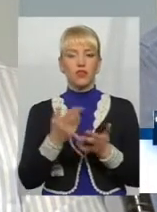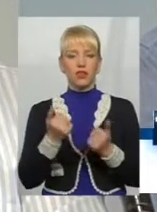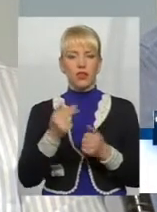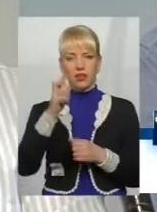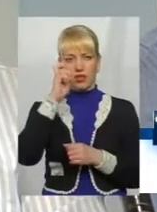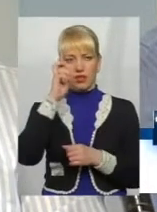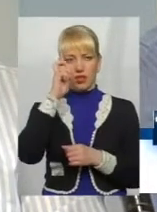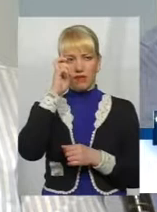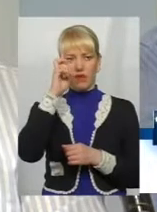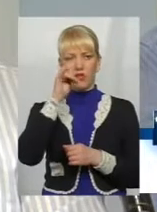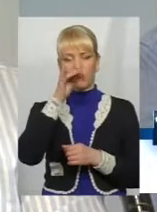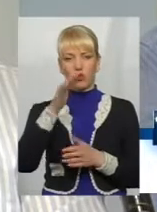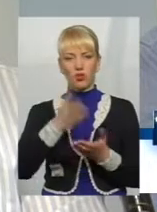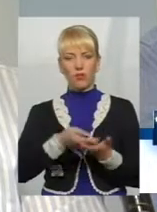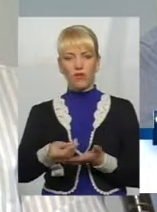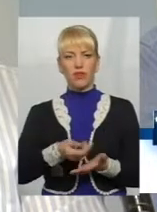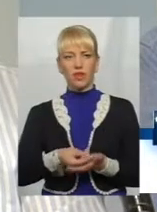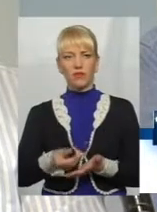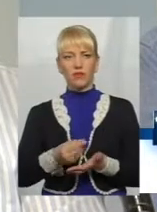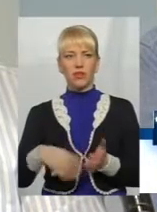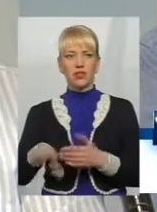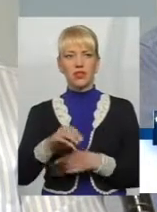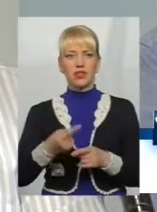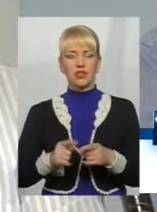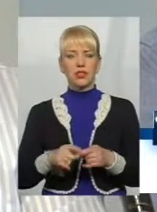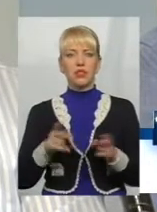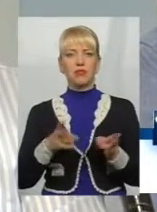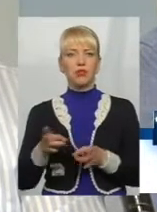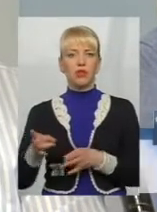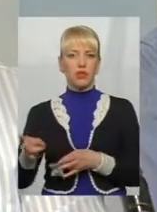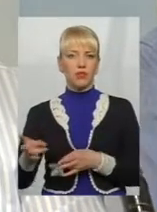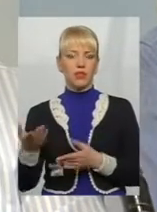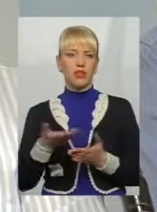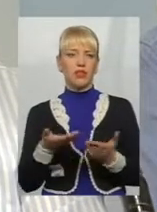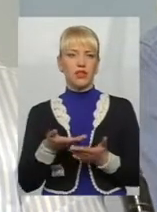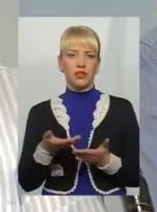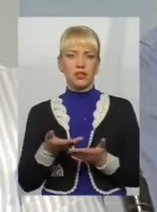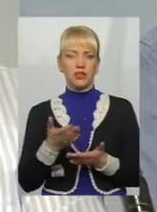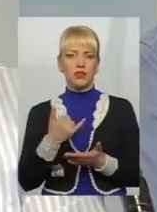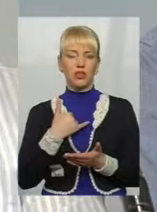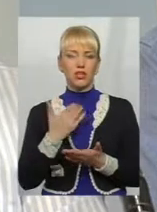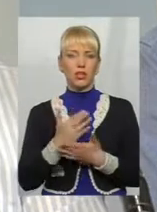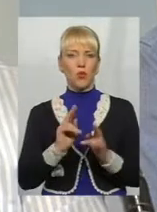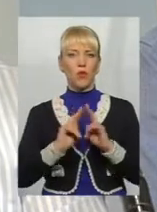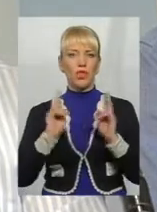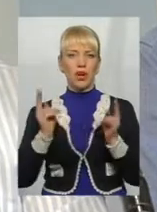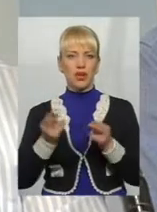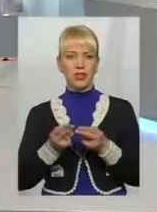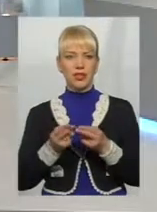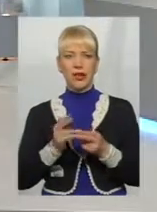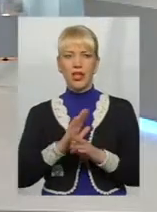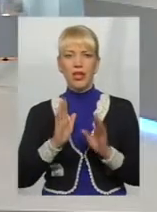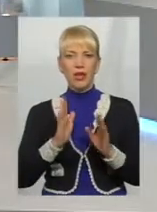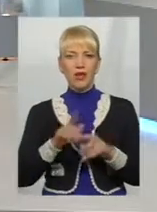держава не може профінансувати ті всі потреби, і, які є в федераціях, і ну, не тільки в